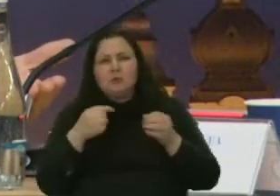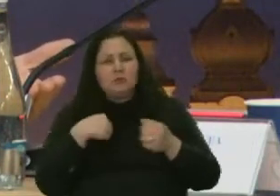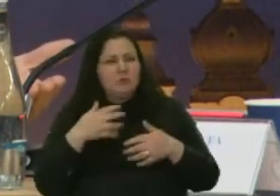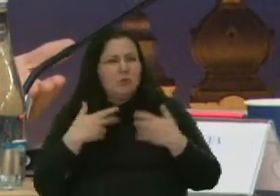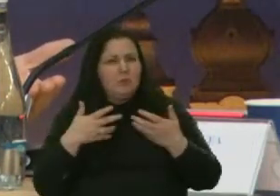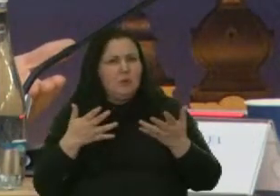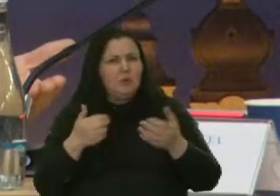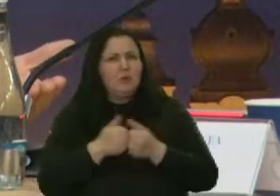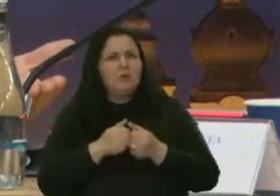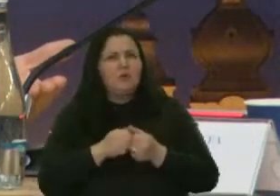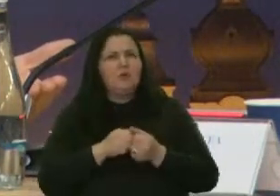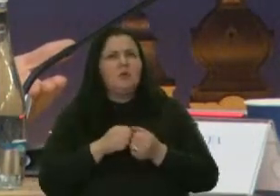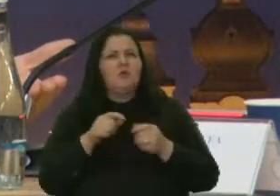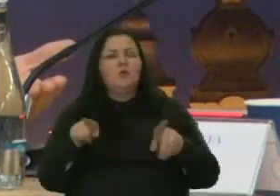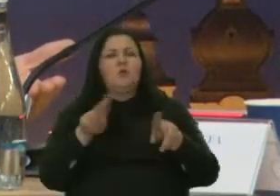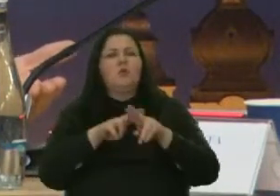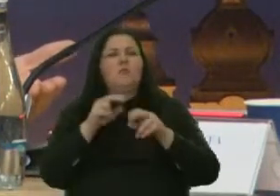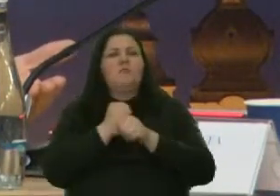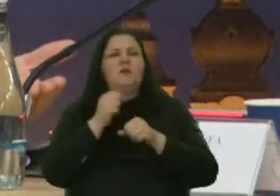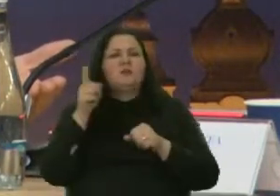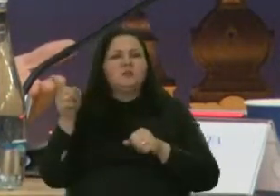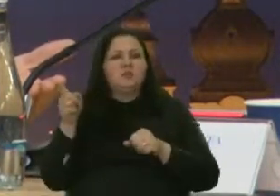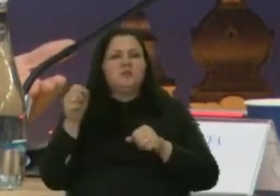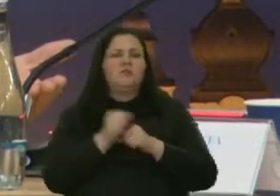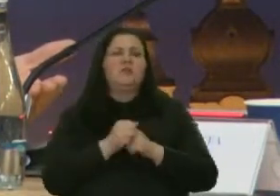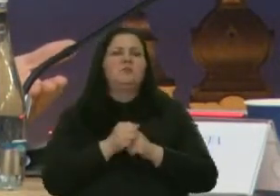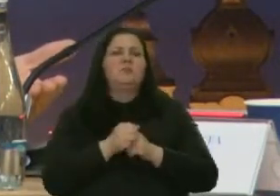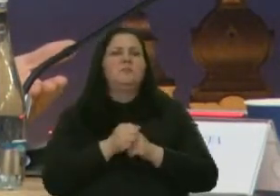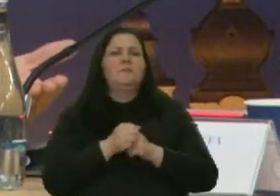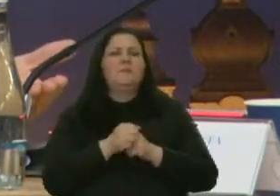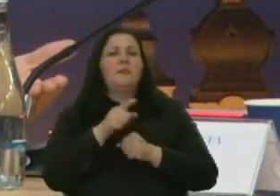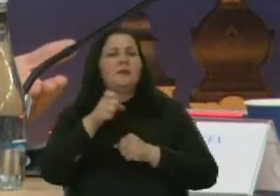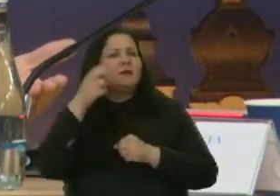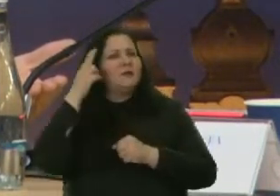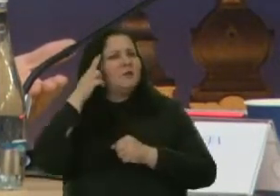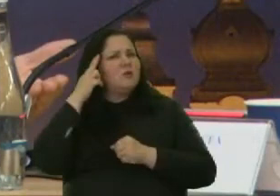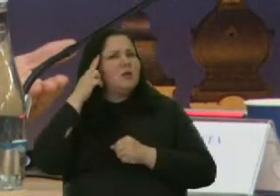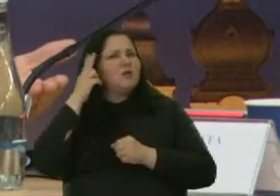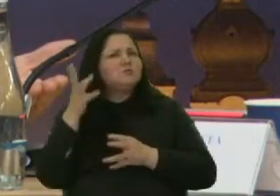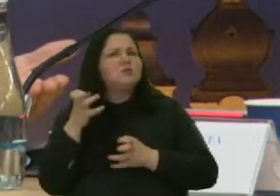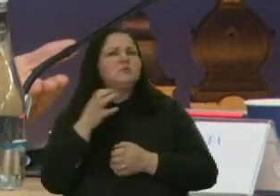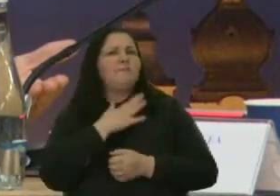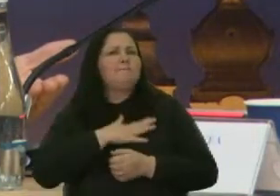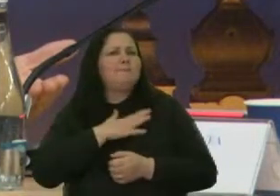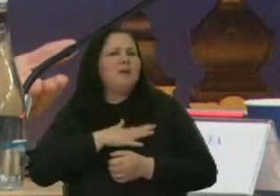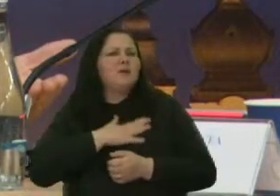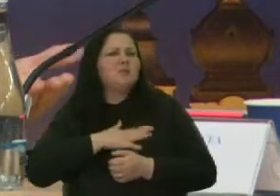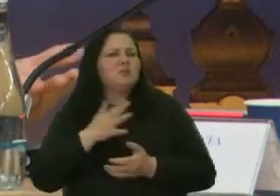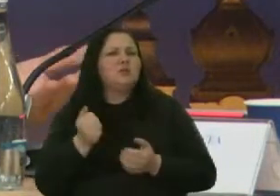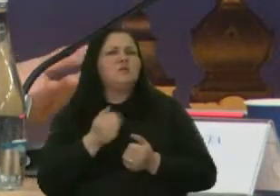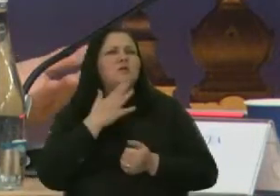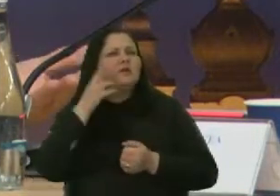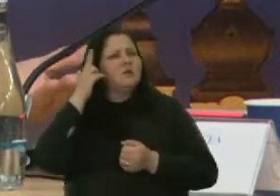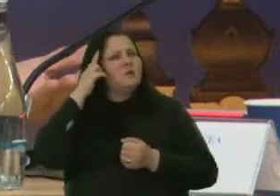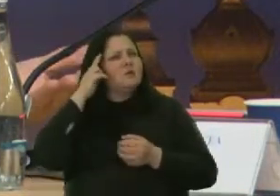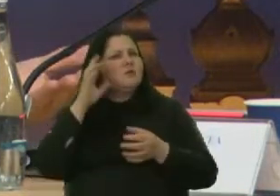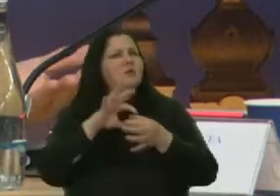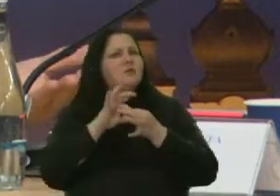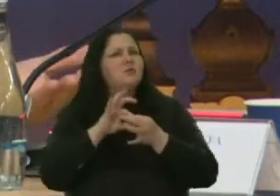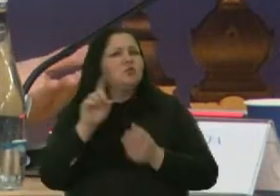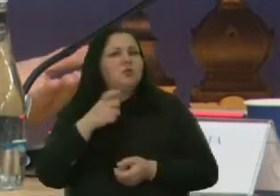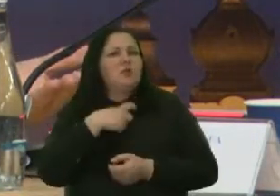să să mă detonez în direct cum o faceți voi vă detona în direct vă Recunoașteți clientelismul vă Recunoașteți partizanatul vă Recunoașteți